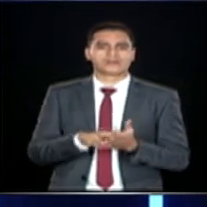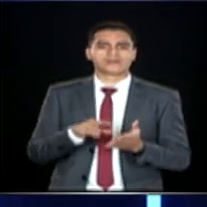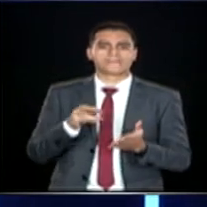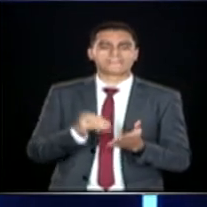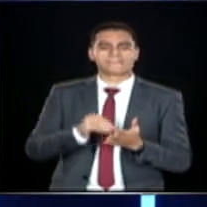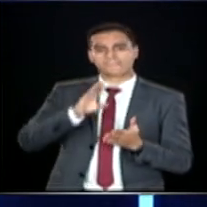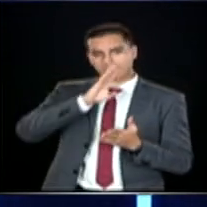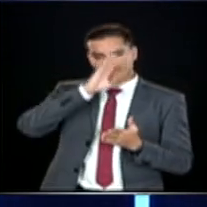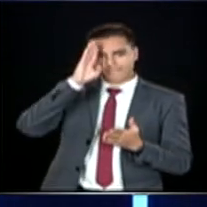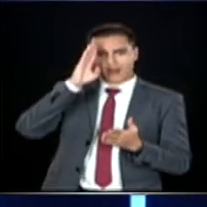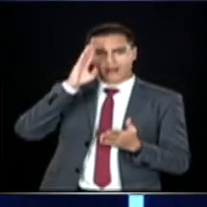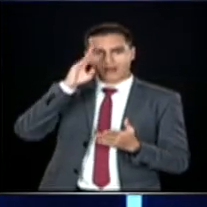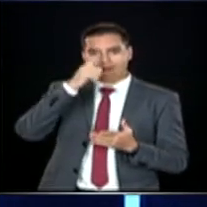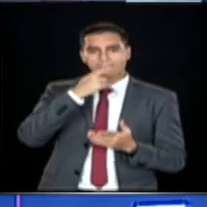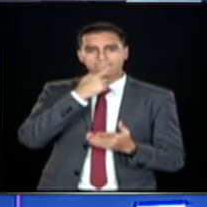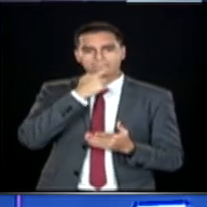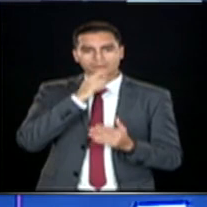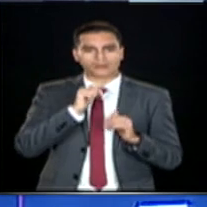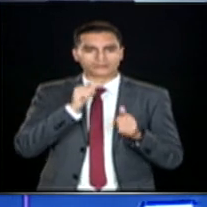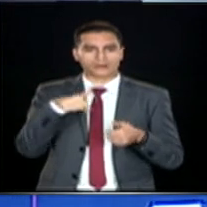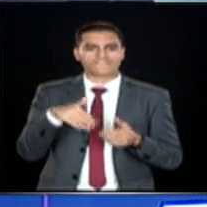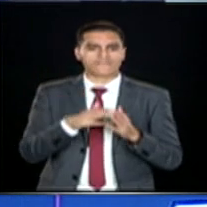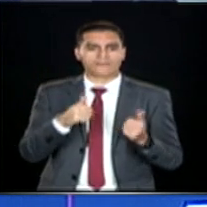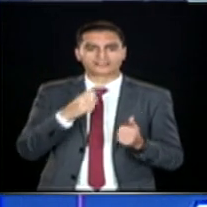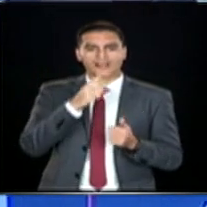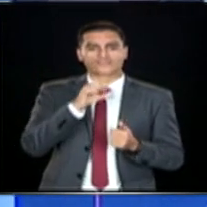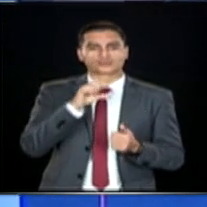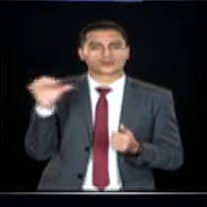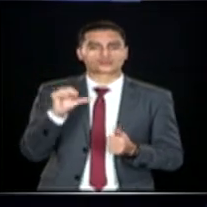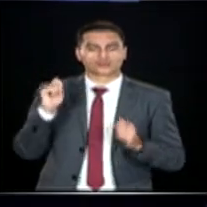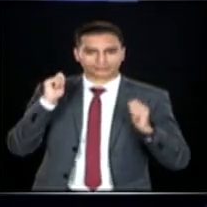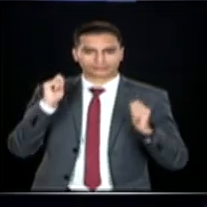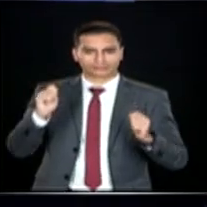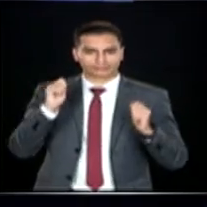كان ملك بريطانيا من 1910 ل